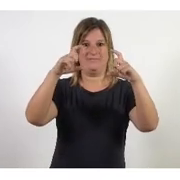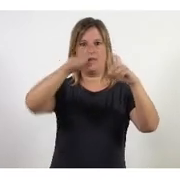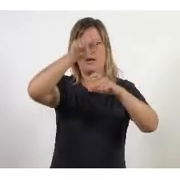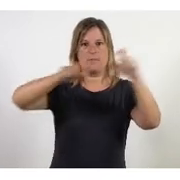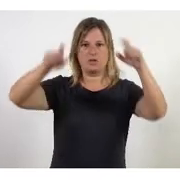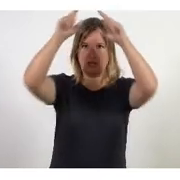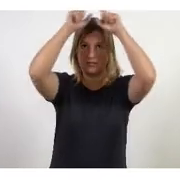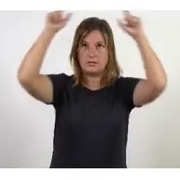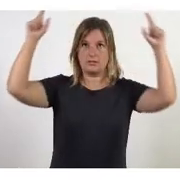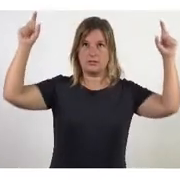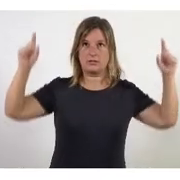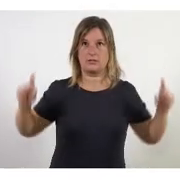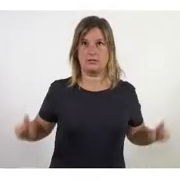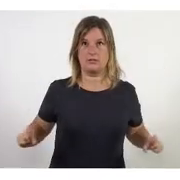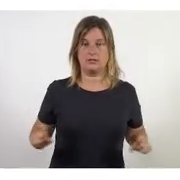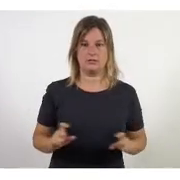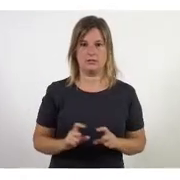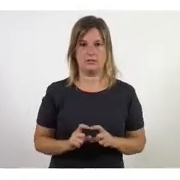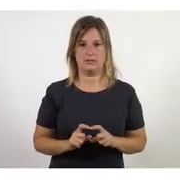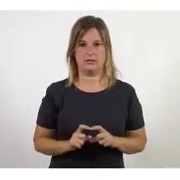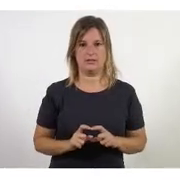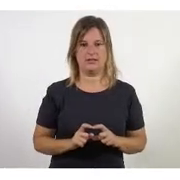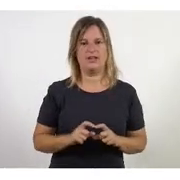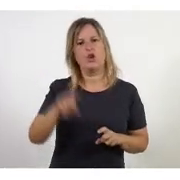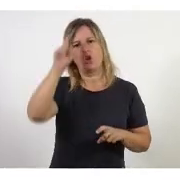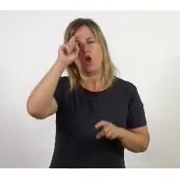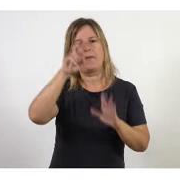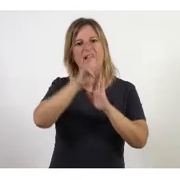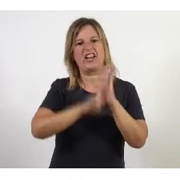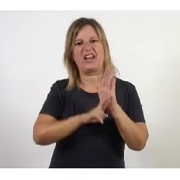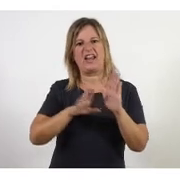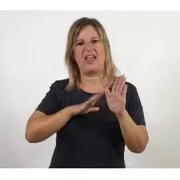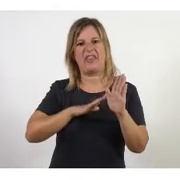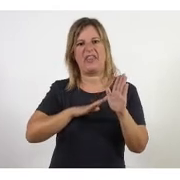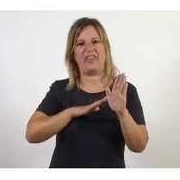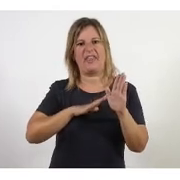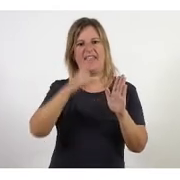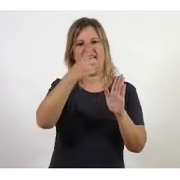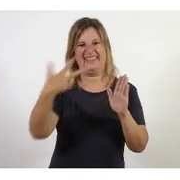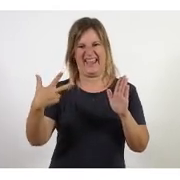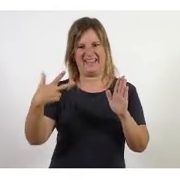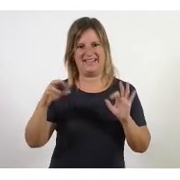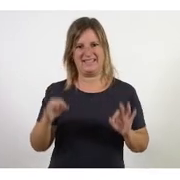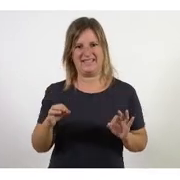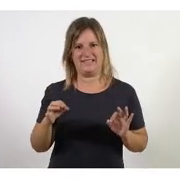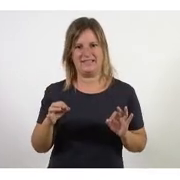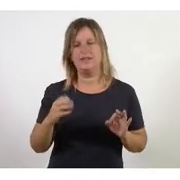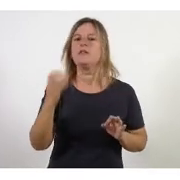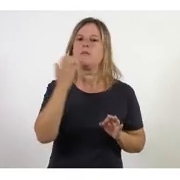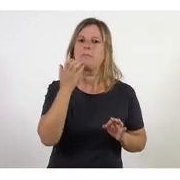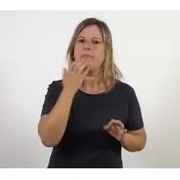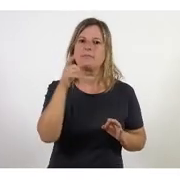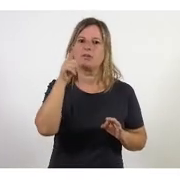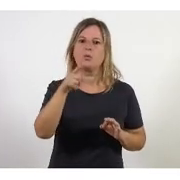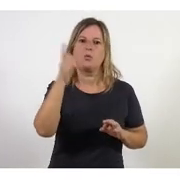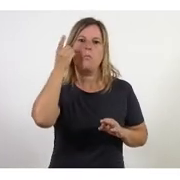això que s'anomena la regla dels terços. Els mòbils, molts mòbils, tenen una cosa, si no ho heu vist, destiqueu en el vostre telèfon,